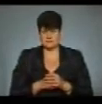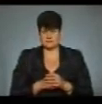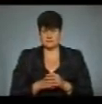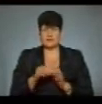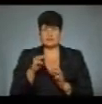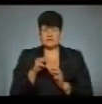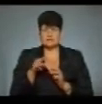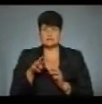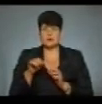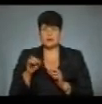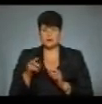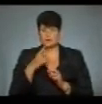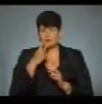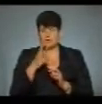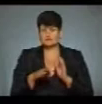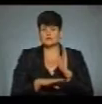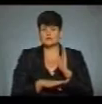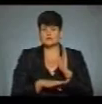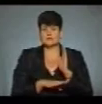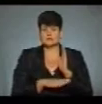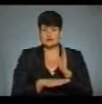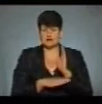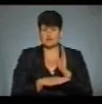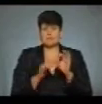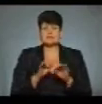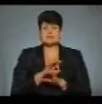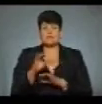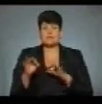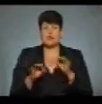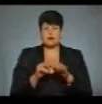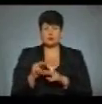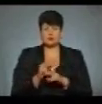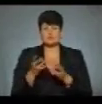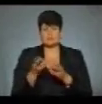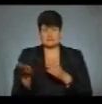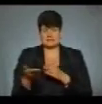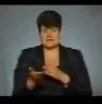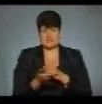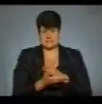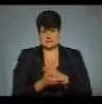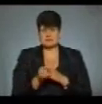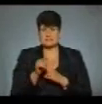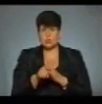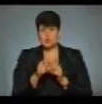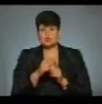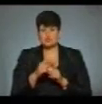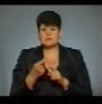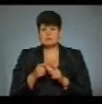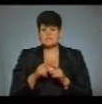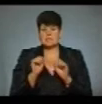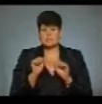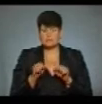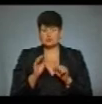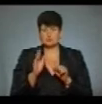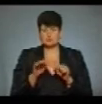Тарас Маланюк показує дерева, які за проектом ремонту прибудинкової території треба зрізати. За його словами, це може